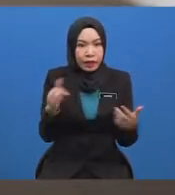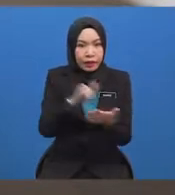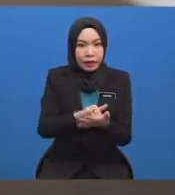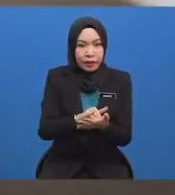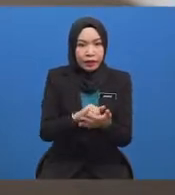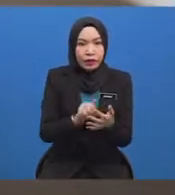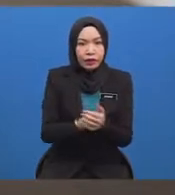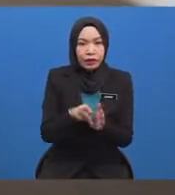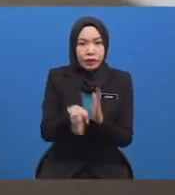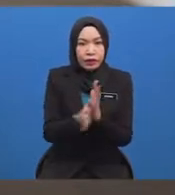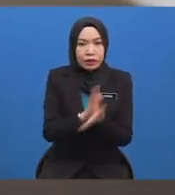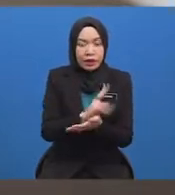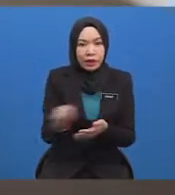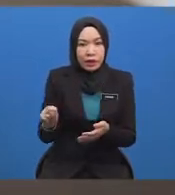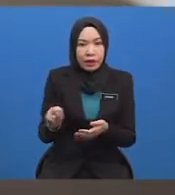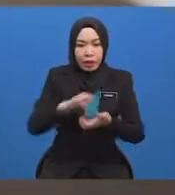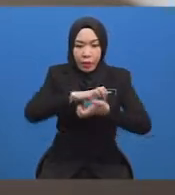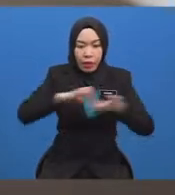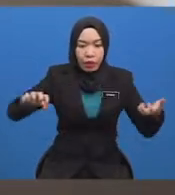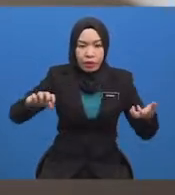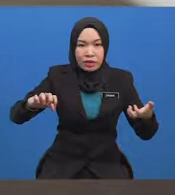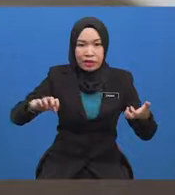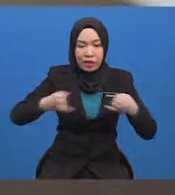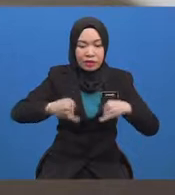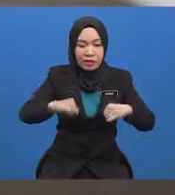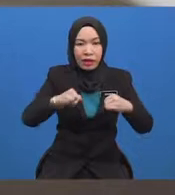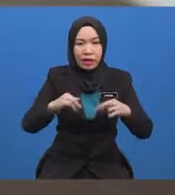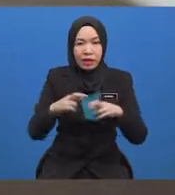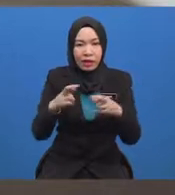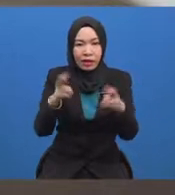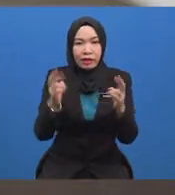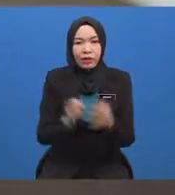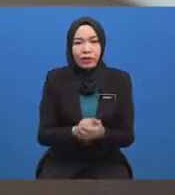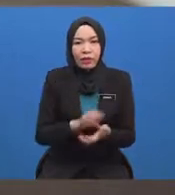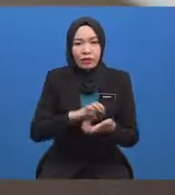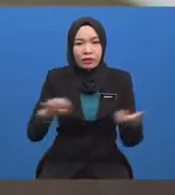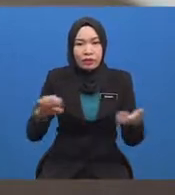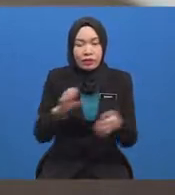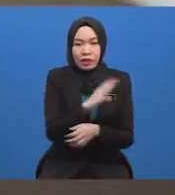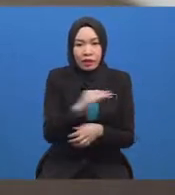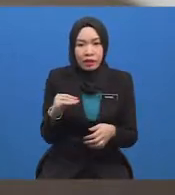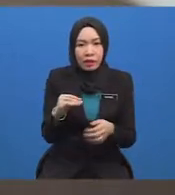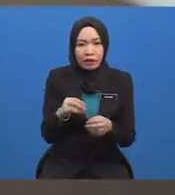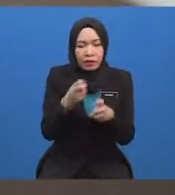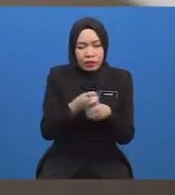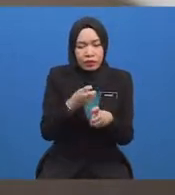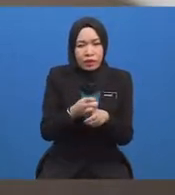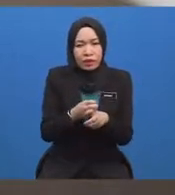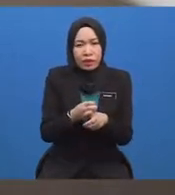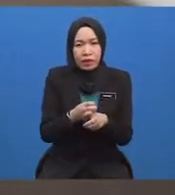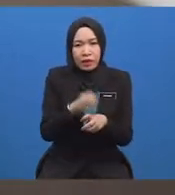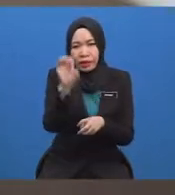turut mengalami kerusakan keadaan menjadi lebih rumit apabila bekalan air